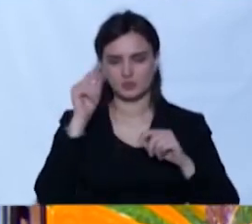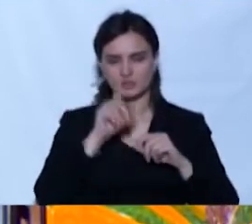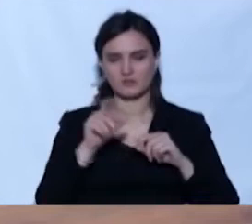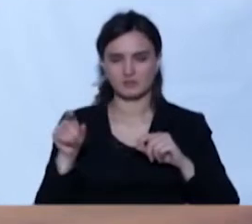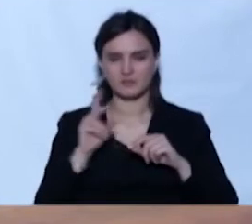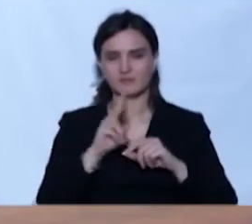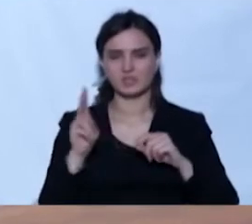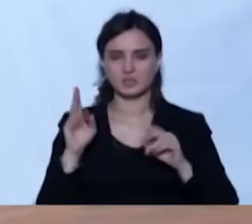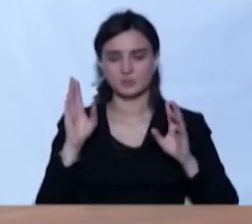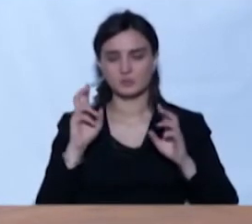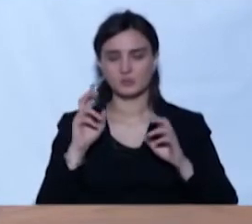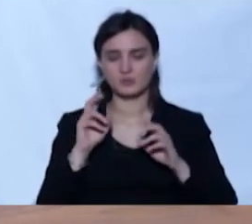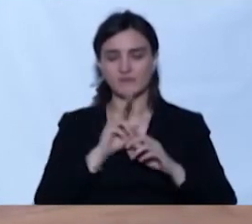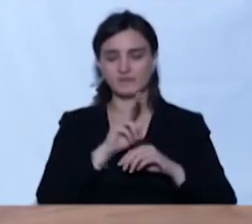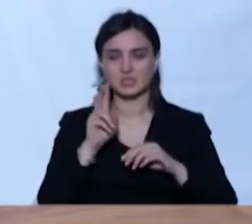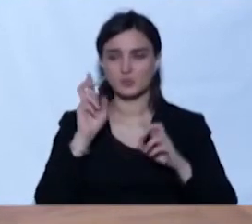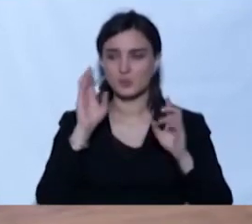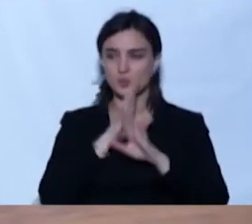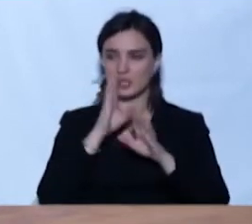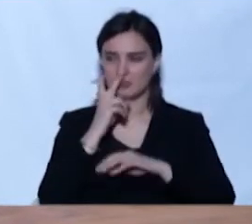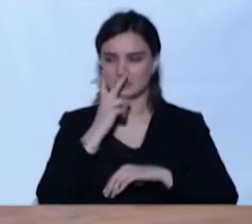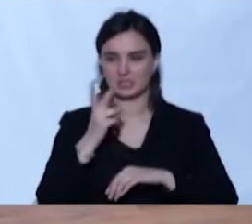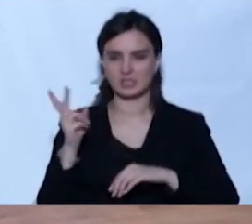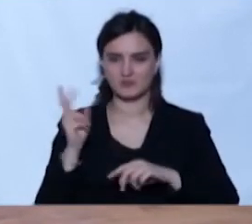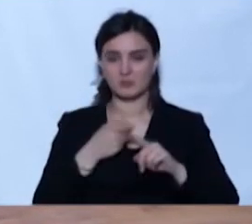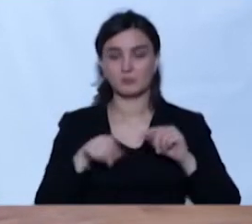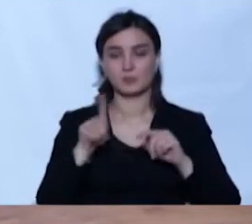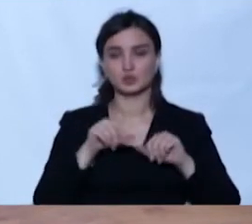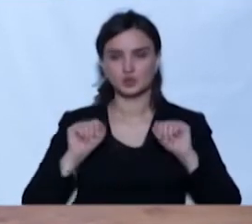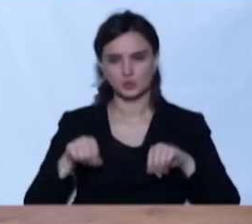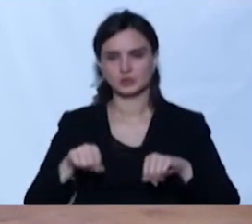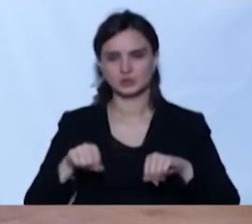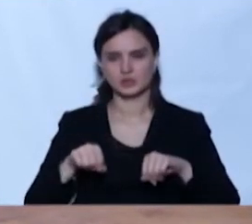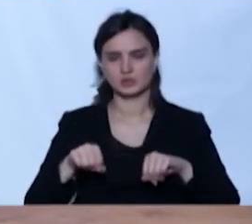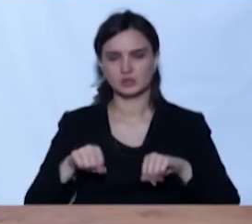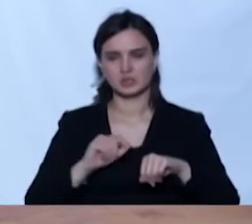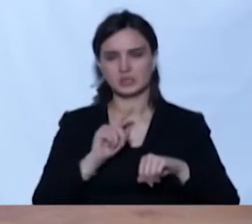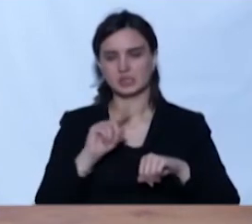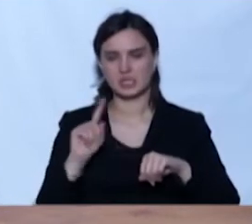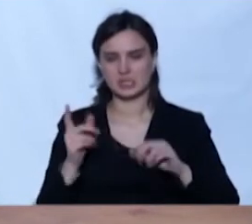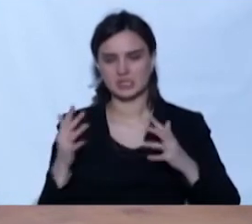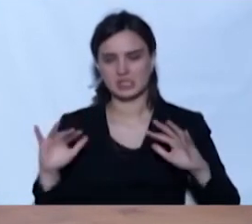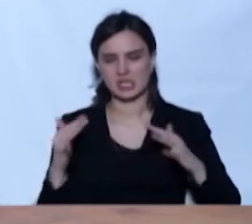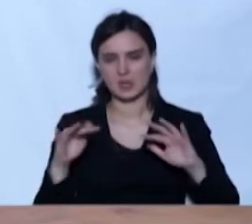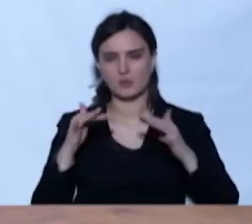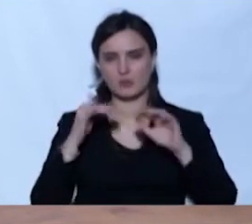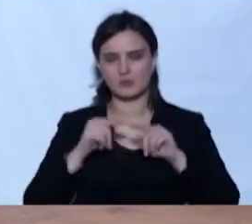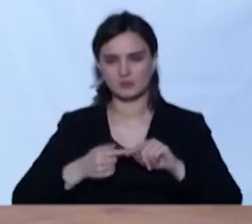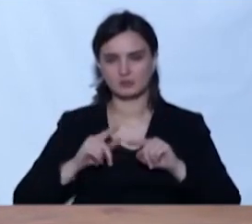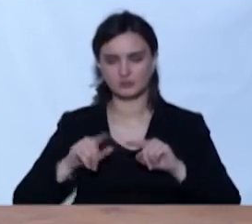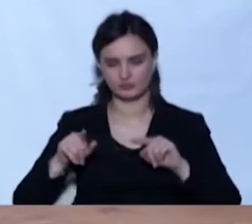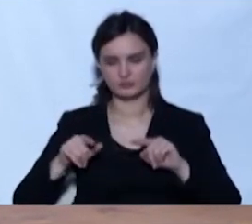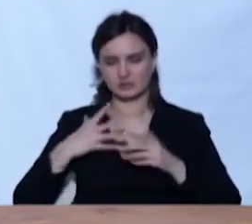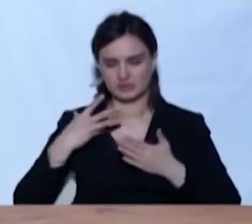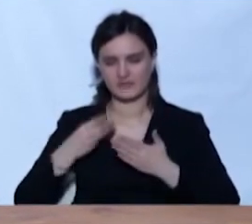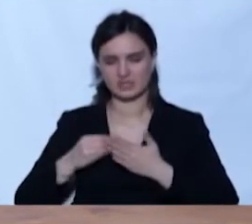რომელთა თვალწინ ბუნების ხედი იშლება. მათ შეუძლიათ ჩასვან რაღაცა ნაგებობები ამ შენობებში თავისი წარმოდგენით,